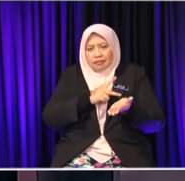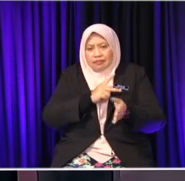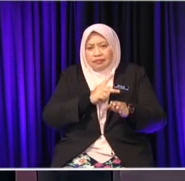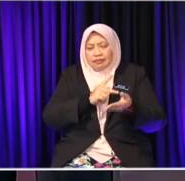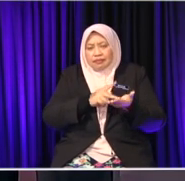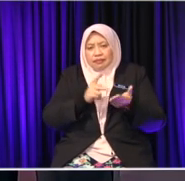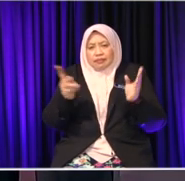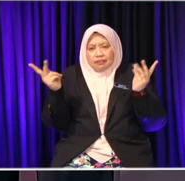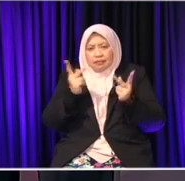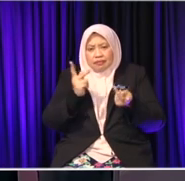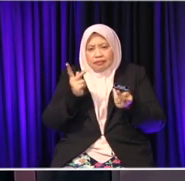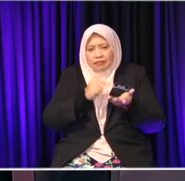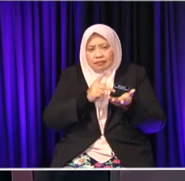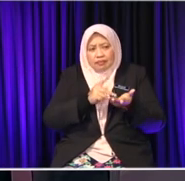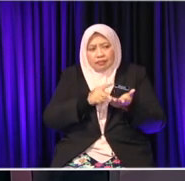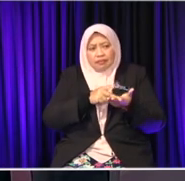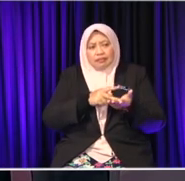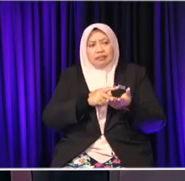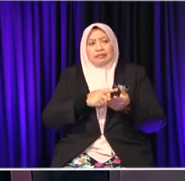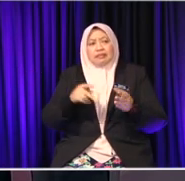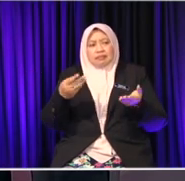yang paling penting sekali ya